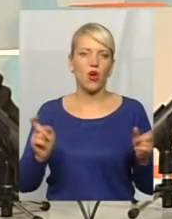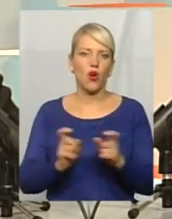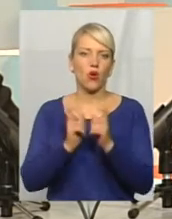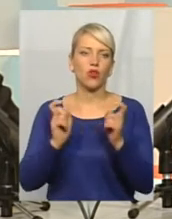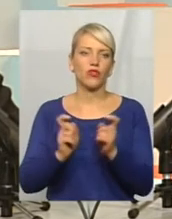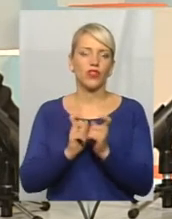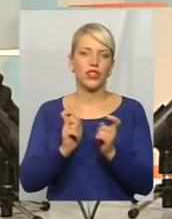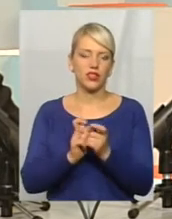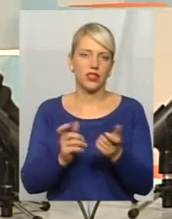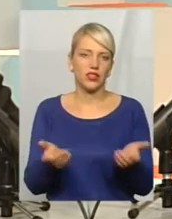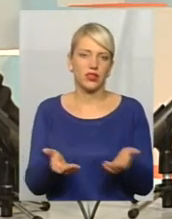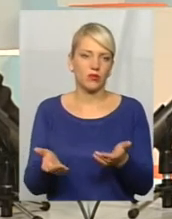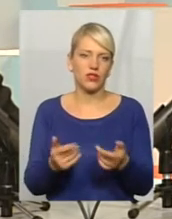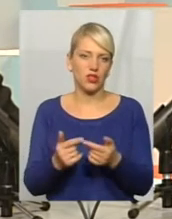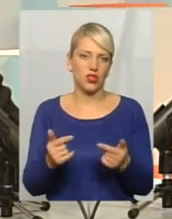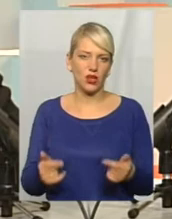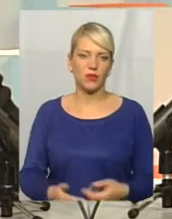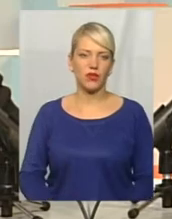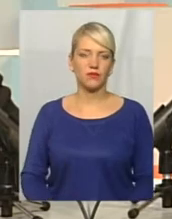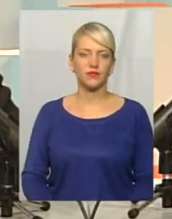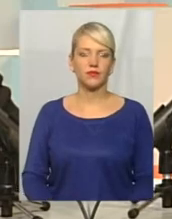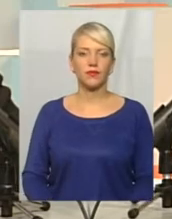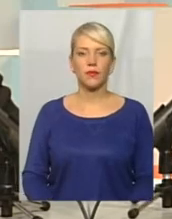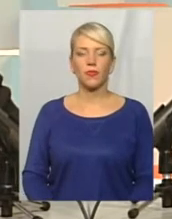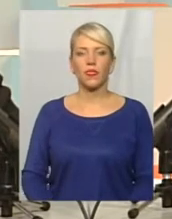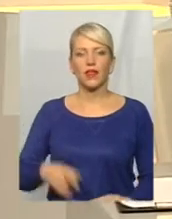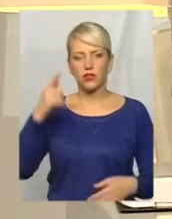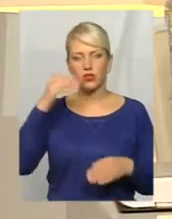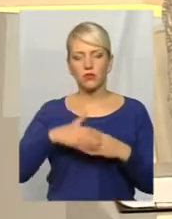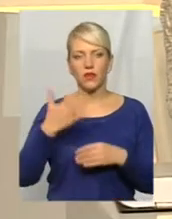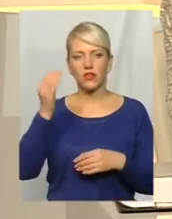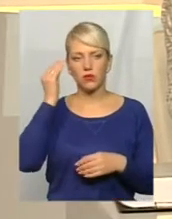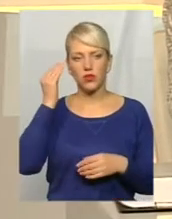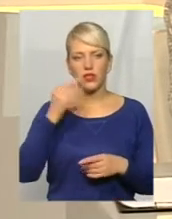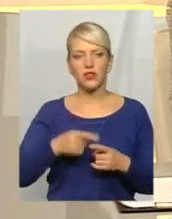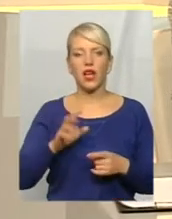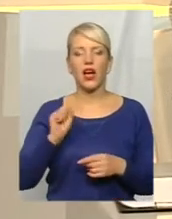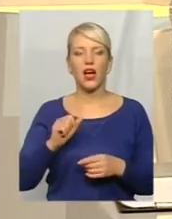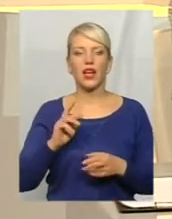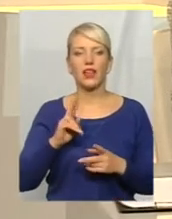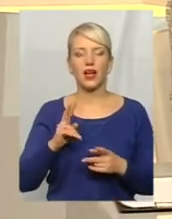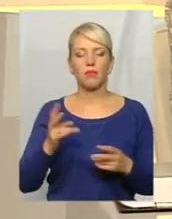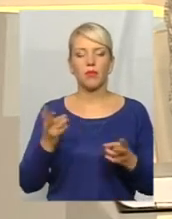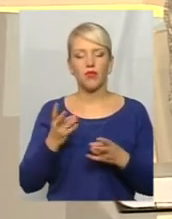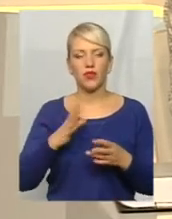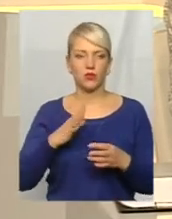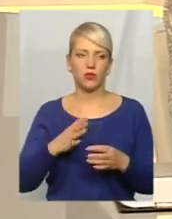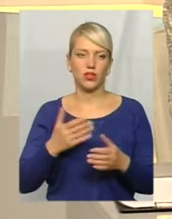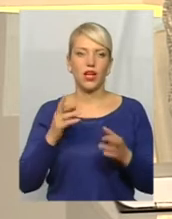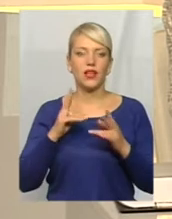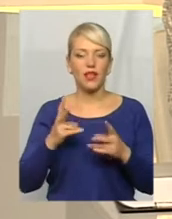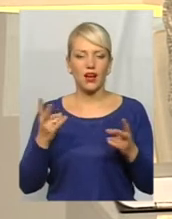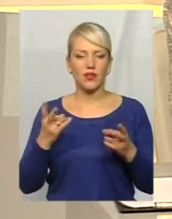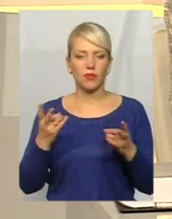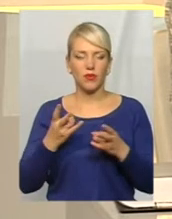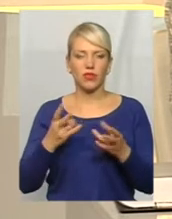конфліктними якимись речами. Зрозуміла ваша позиція. Микола Івановичу, скажіть, будь ласка, а як би мало бути? Як мало би